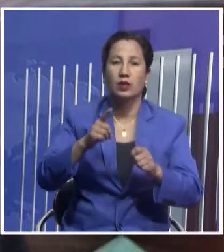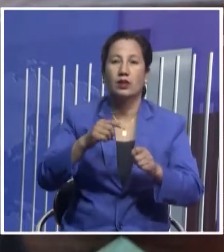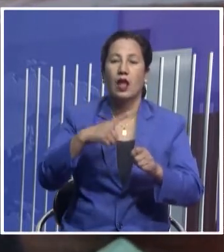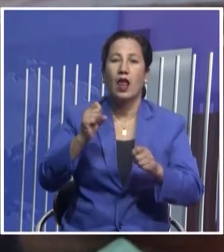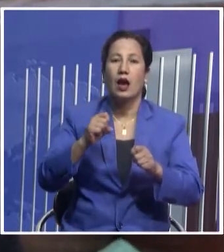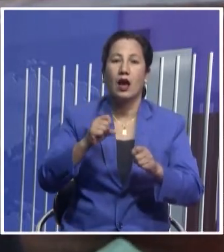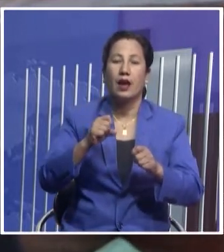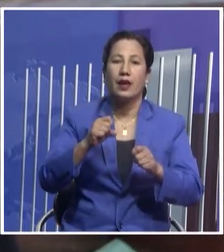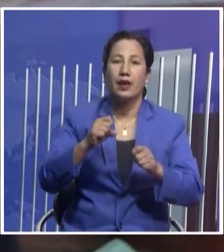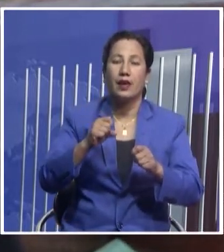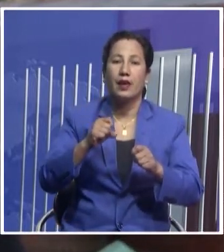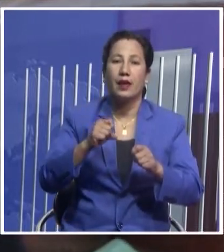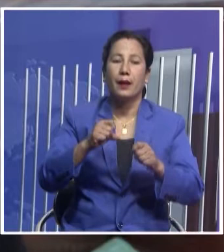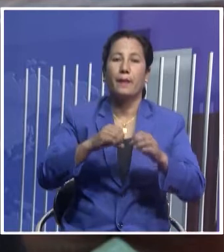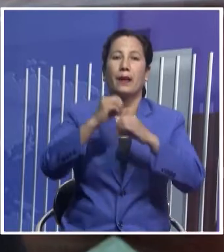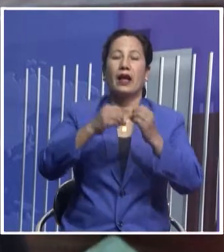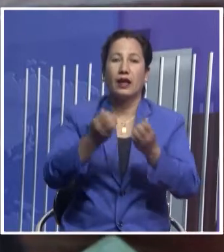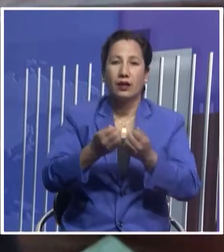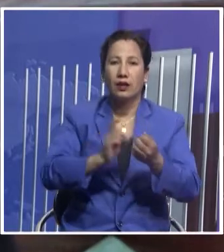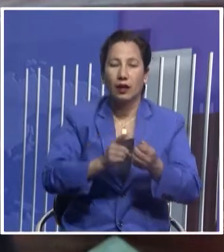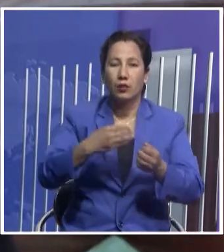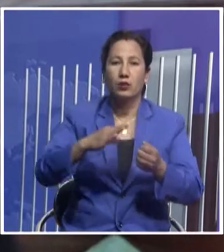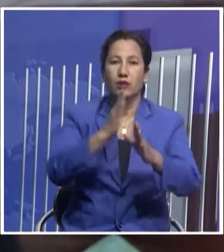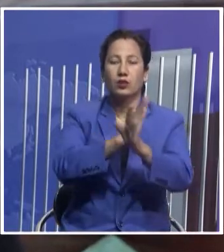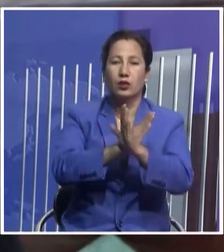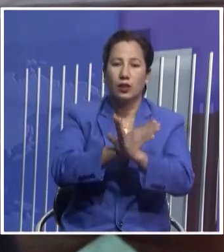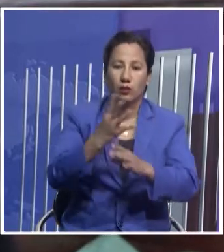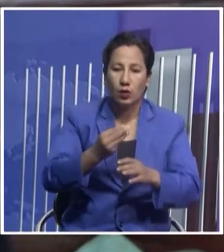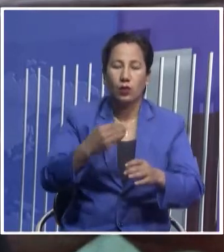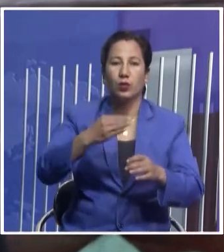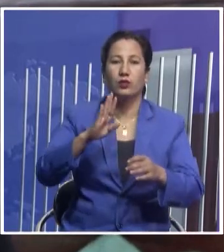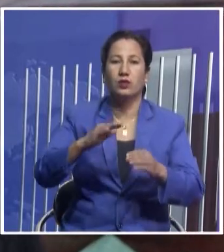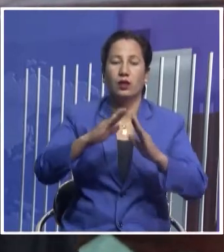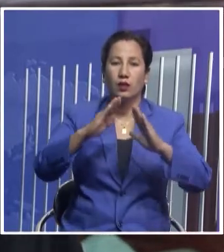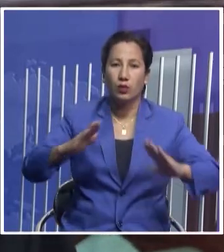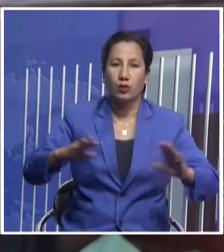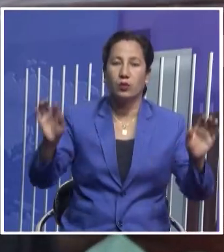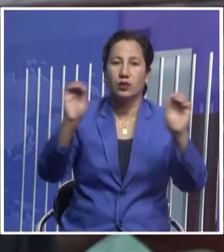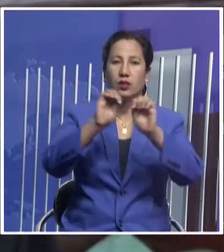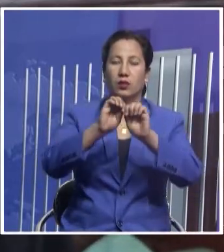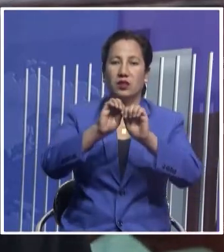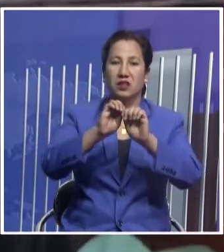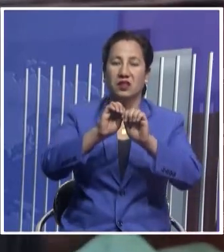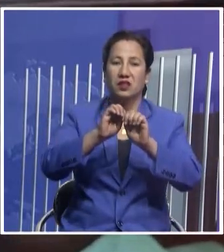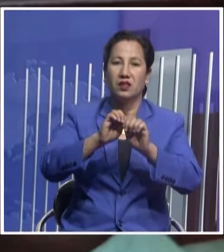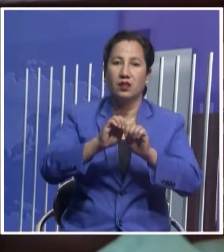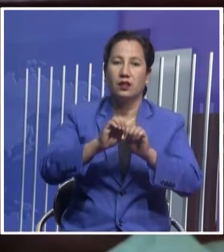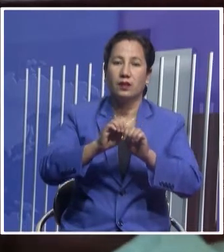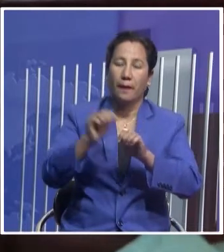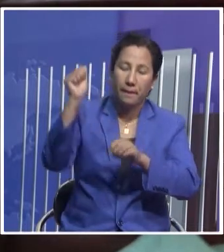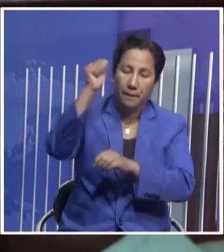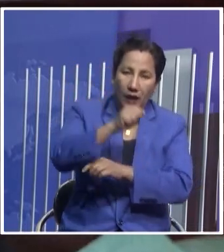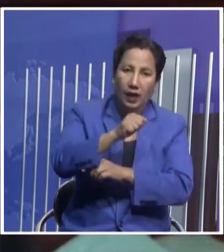नै सकेसम्म पालना गरेर गर्दा नै आफै हामीलाई राम्रो हुने हो, जोखिम कम हुने हो। जस्तै भूकम्प सम्बन्धी लोडहरू भार बाहमा बस्नु